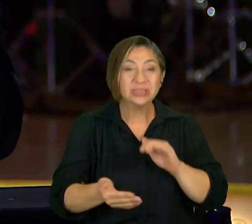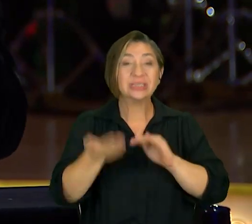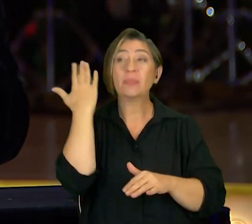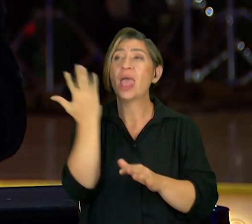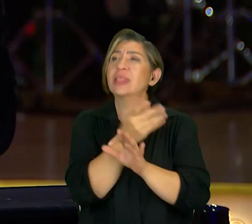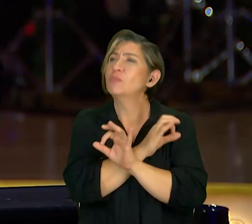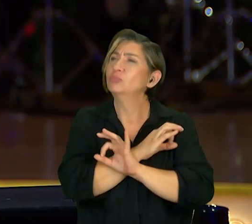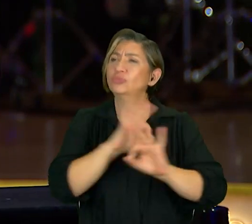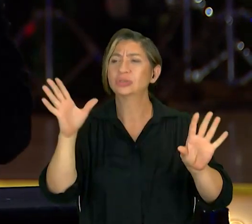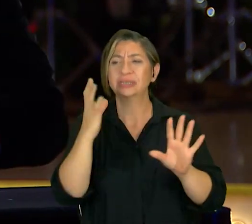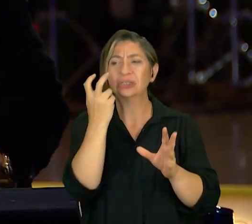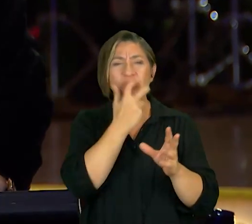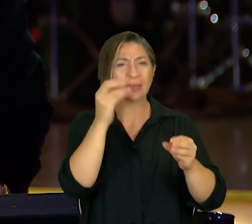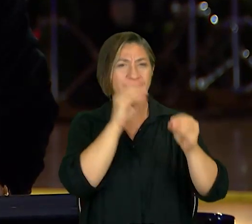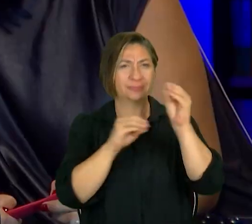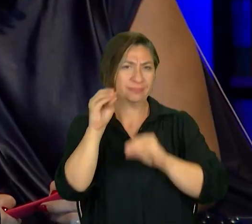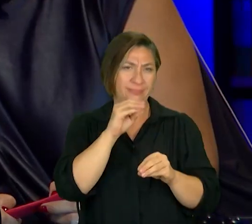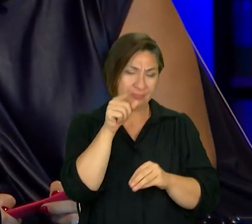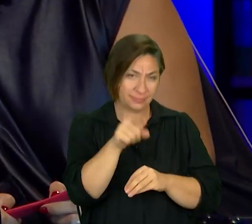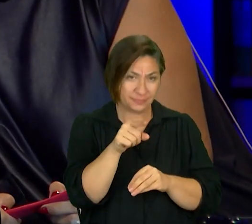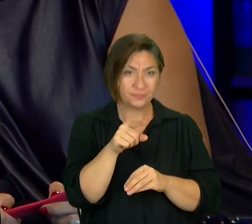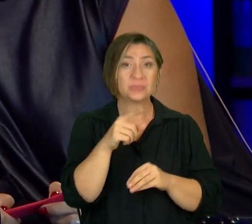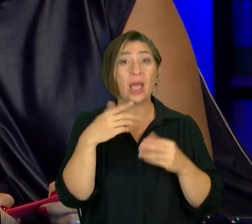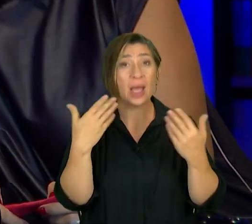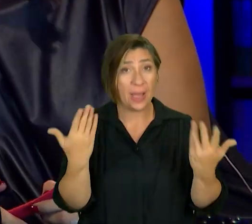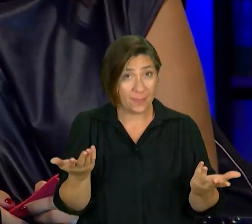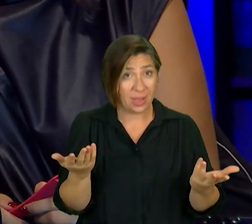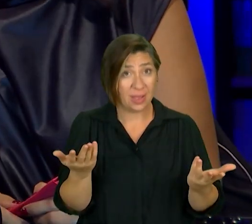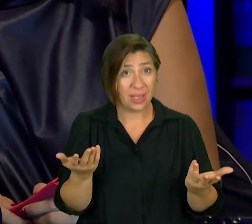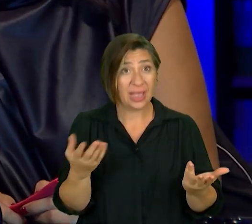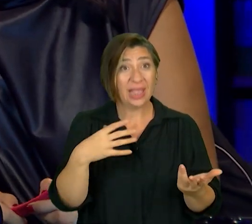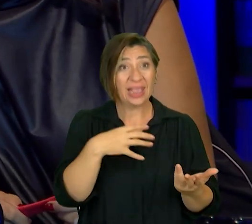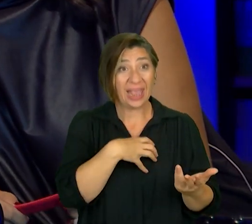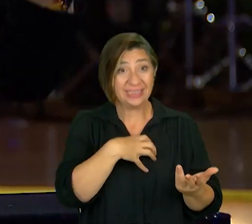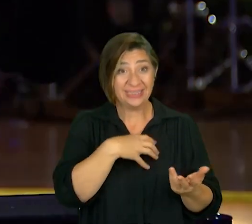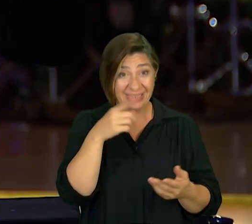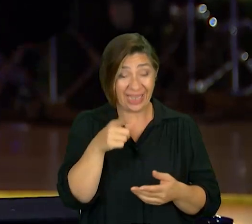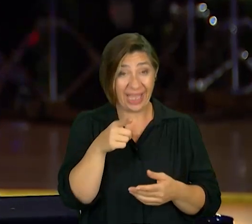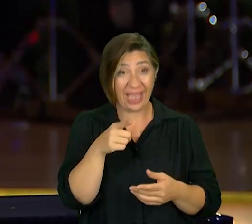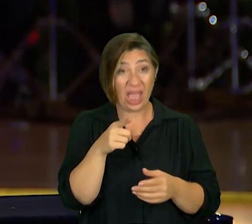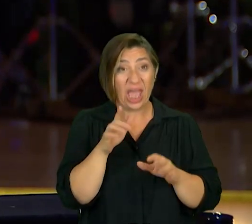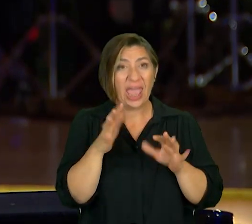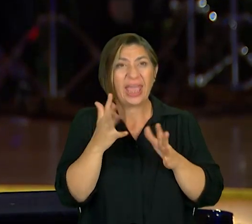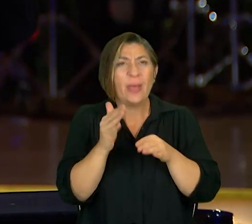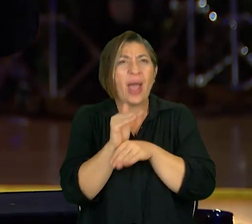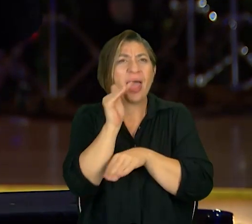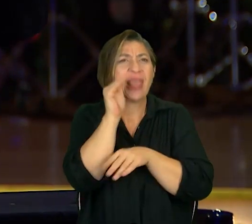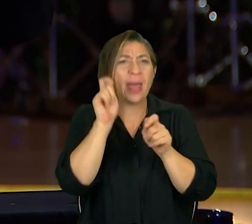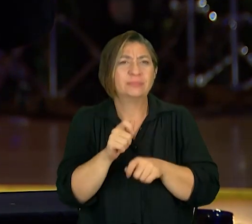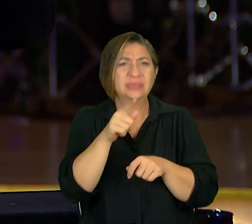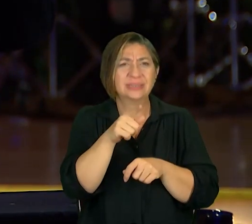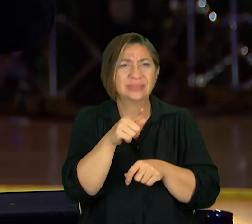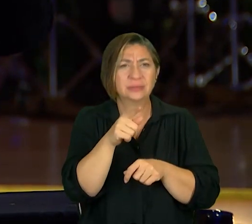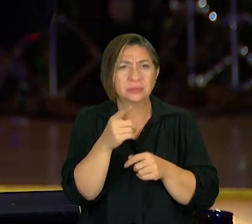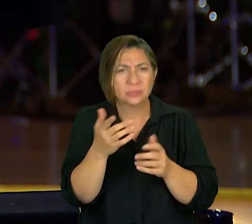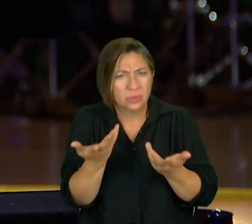muhteşem bestekar ve aynen seslerden öyle birisi. Ama ve lakin kendinize garip hayatlar kurdunuz. Yani